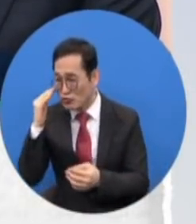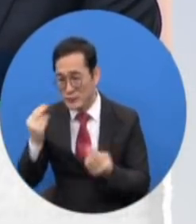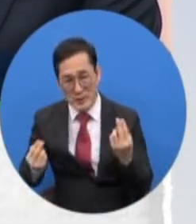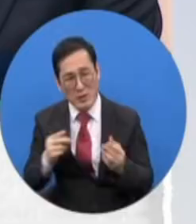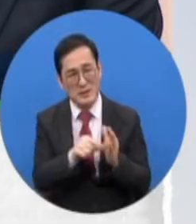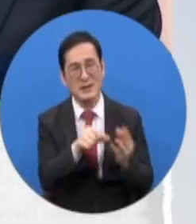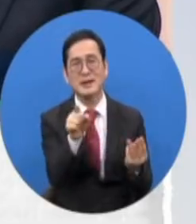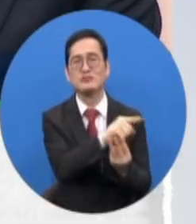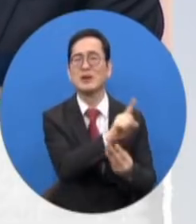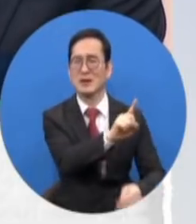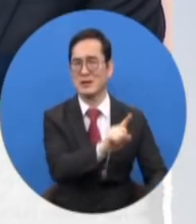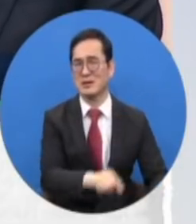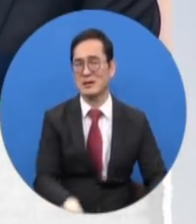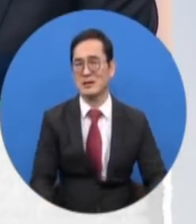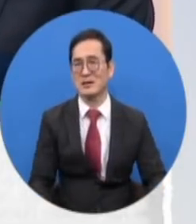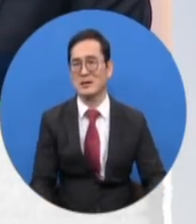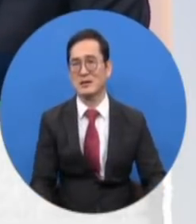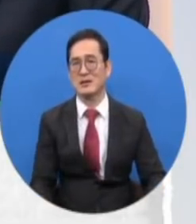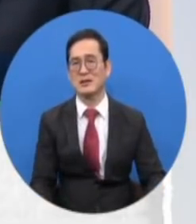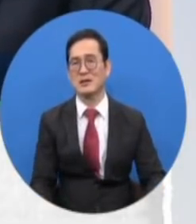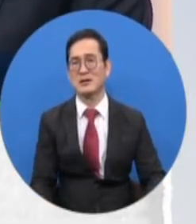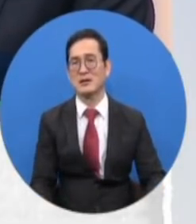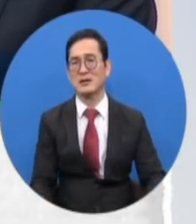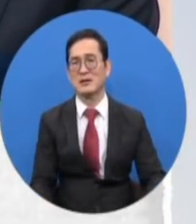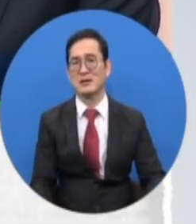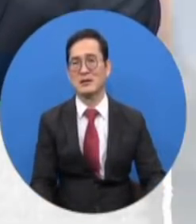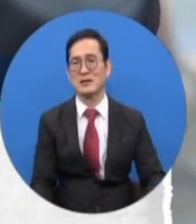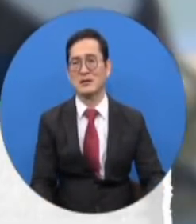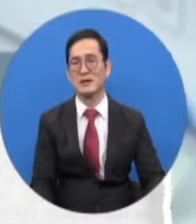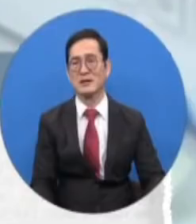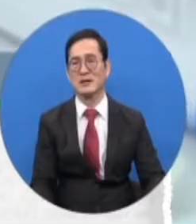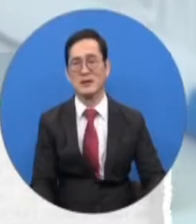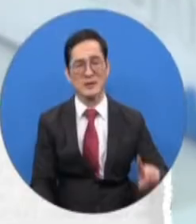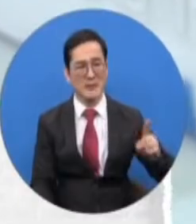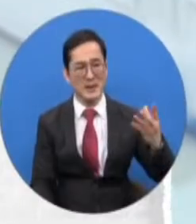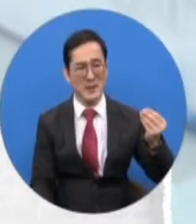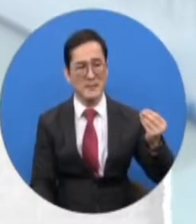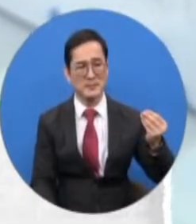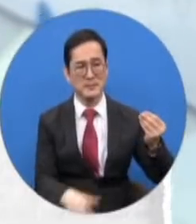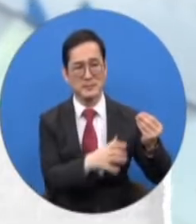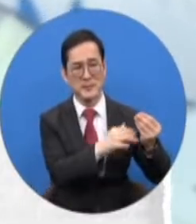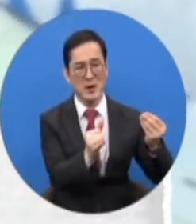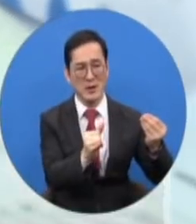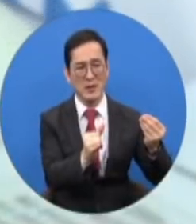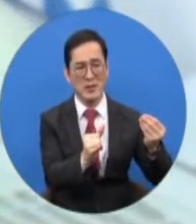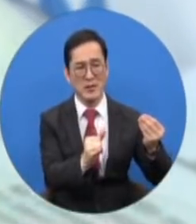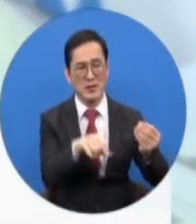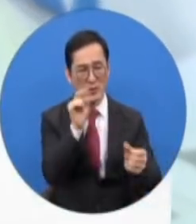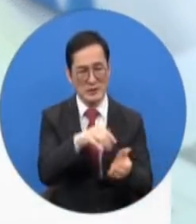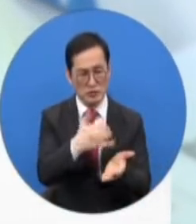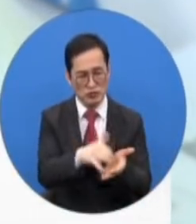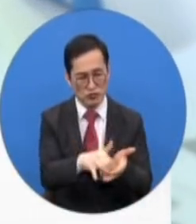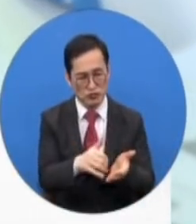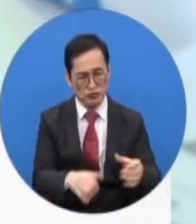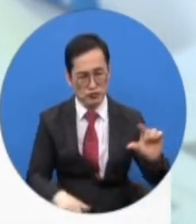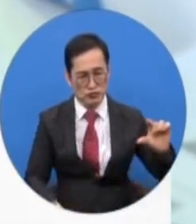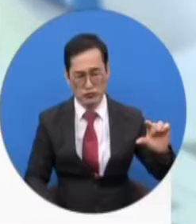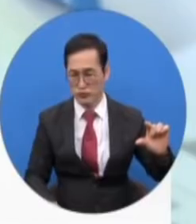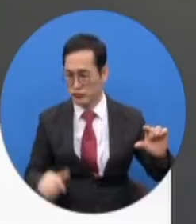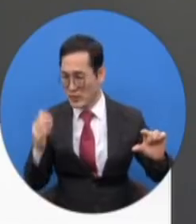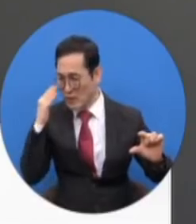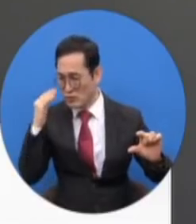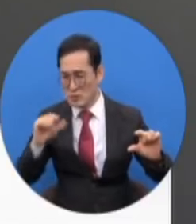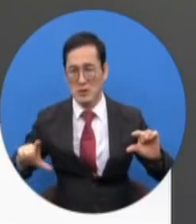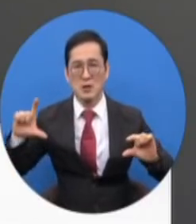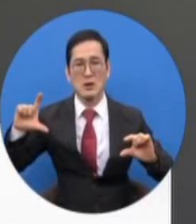많은 미국이나 영국 등이 100만 명당 확진자 수를 봤을 때 우리가 훨씬 많다. 20만 명 수준이었던 거죠, 당시에. 근데 우리는 지금 60만 명까지